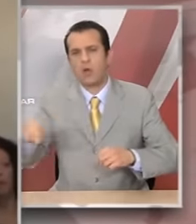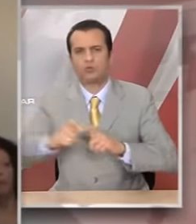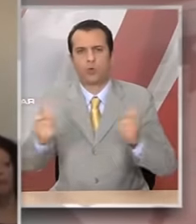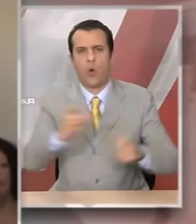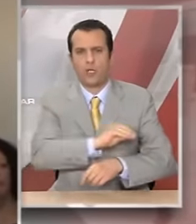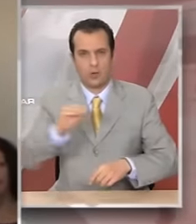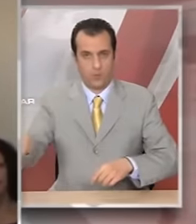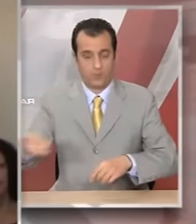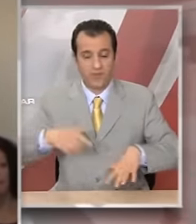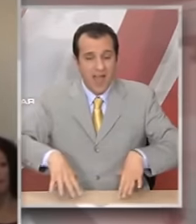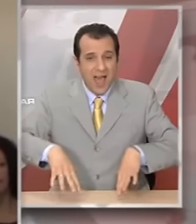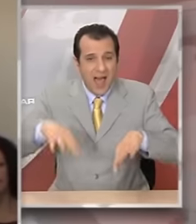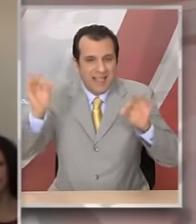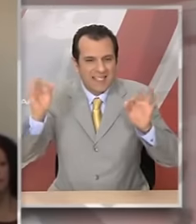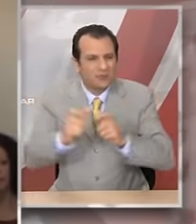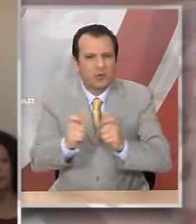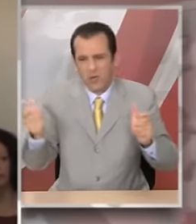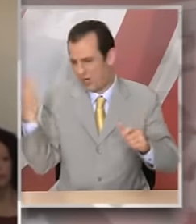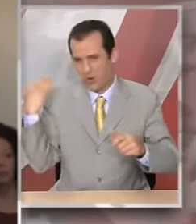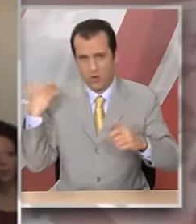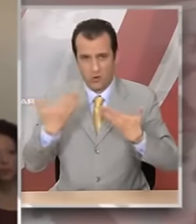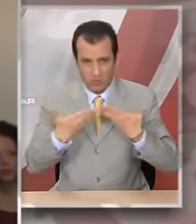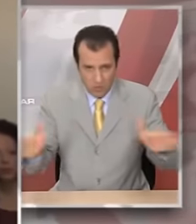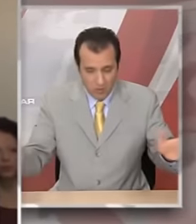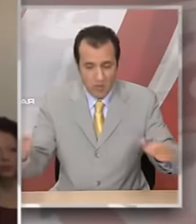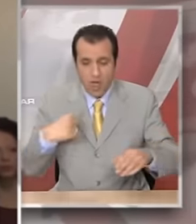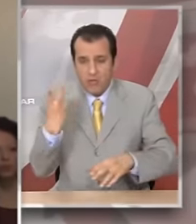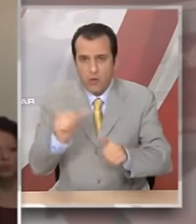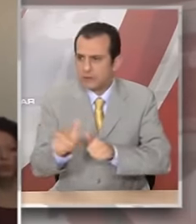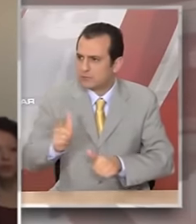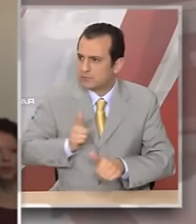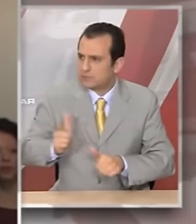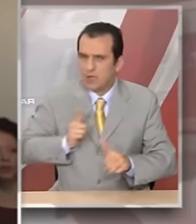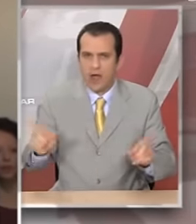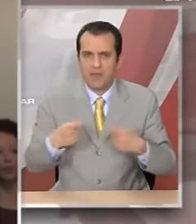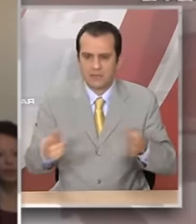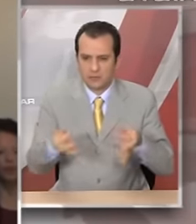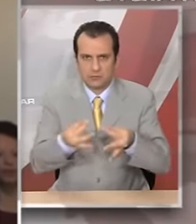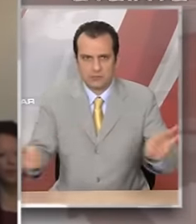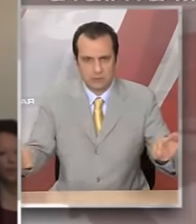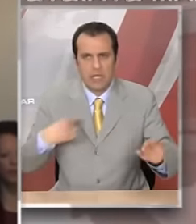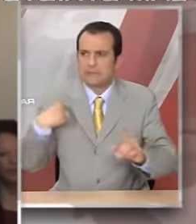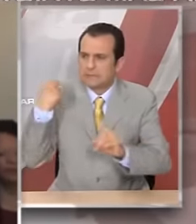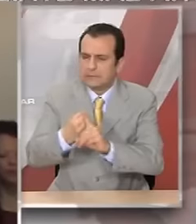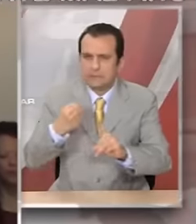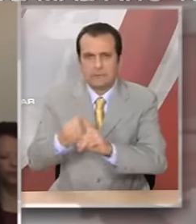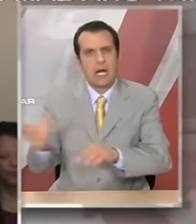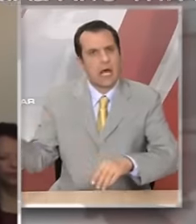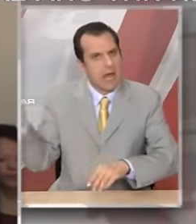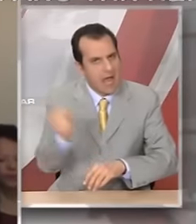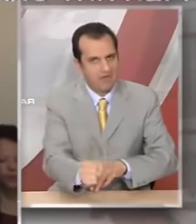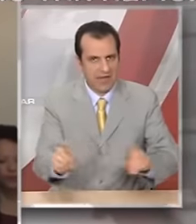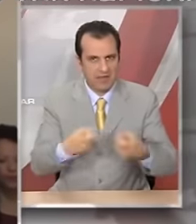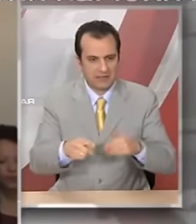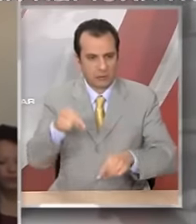της σχολικής χρονιάς δεν είχαν έρθει δάσκαλοι 2 μήνες, επιτέλους μετά από αγώνες ήρθαν δάσκαλοι.